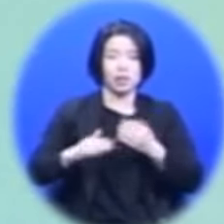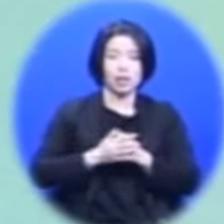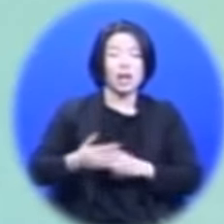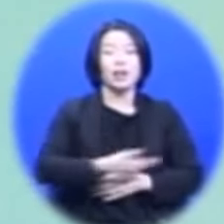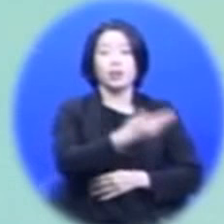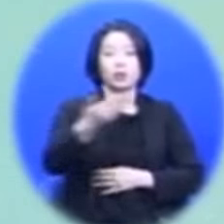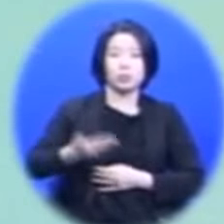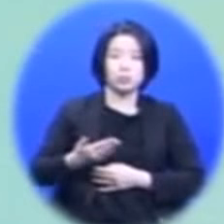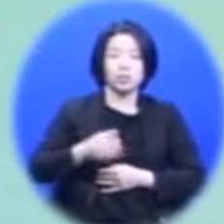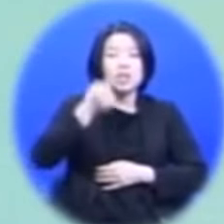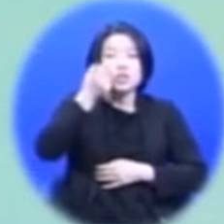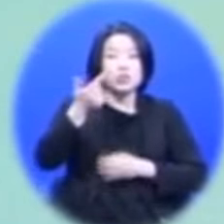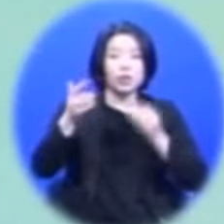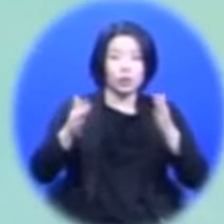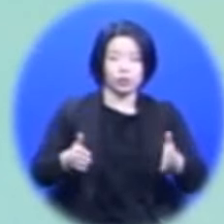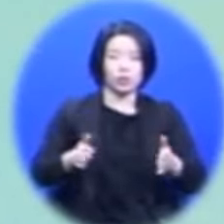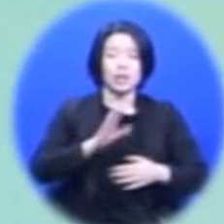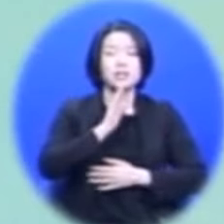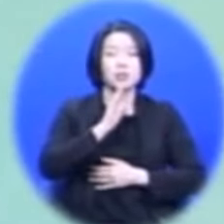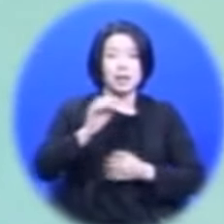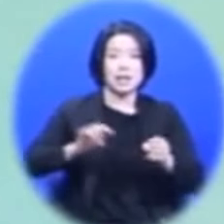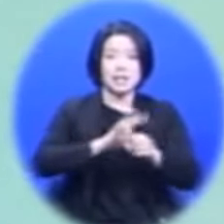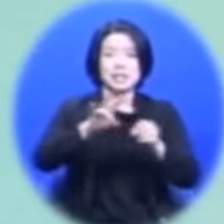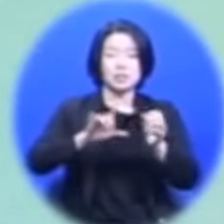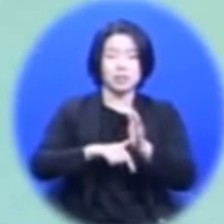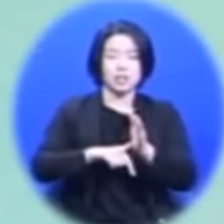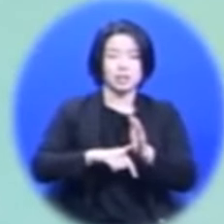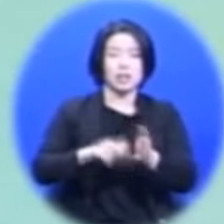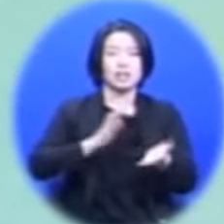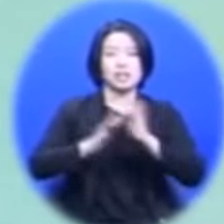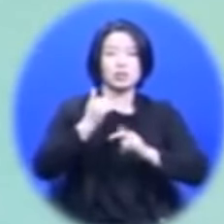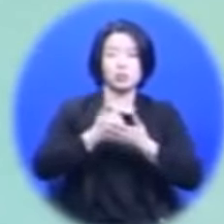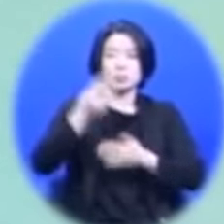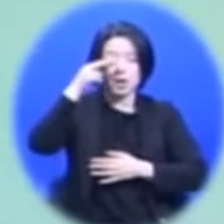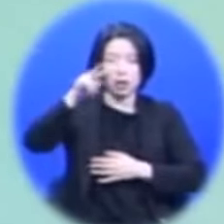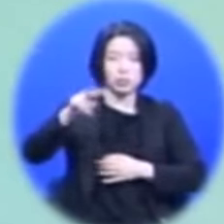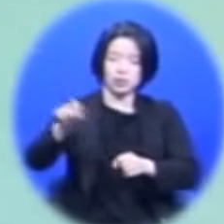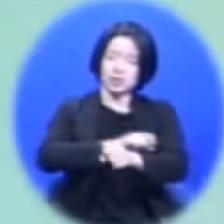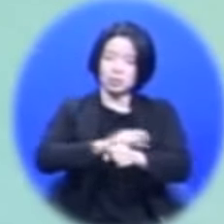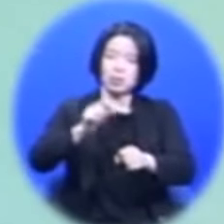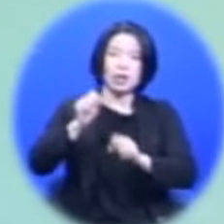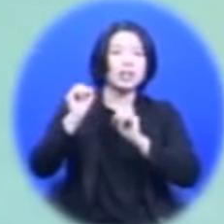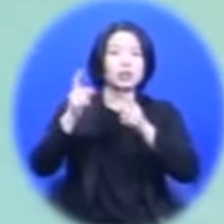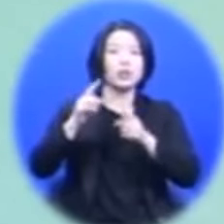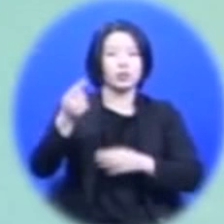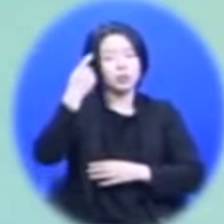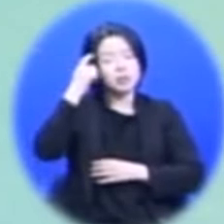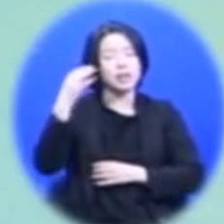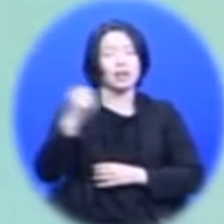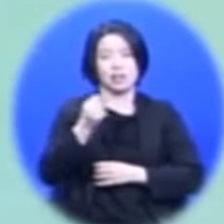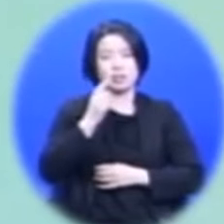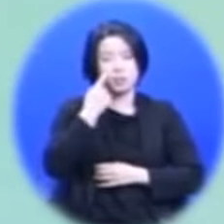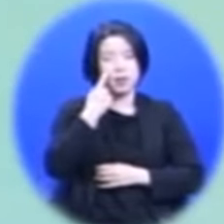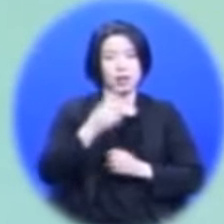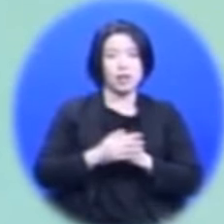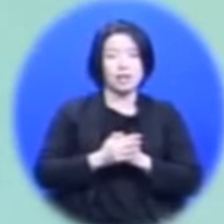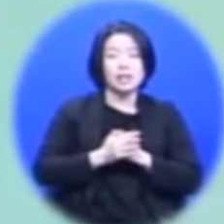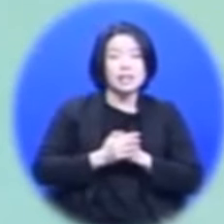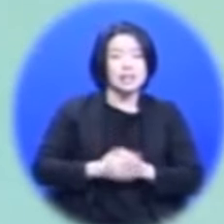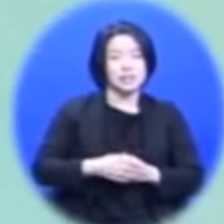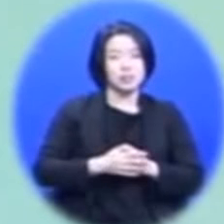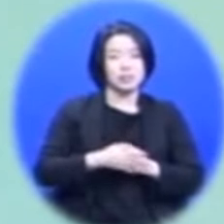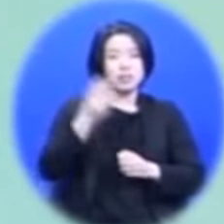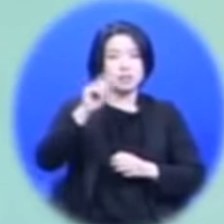여러분 6개월 동안 정말 24시간 예수님을 바라보는 특별한 기회로 삼아보시는 거예요. 2014년 3월부터